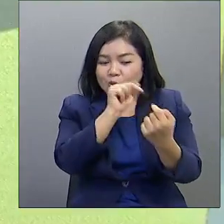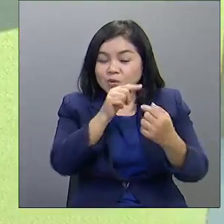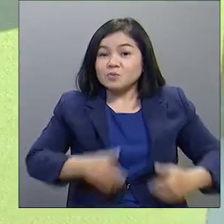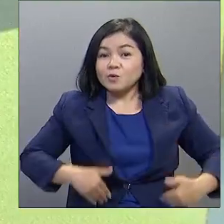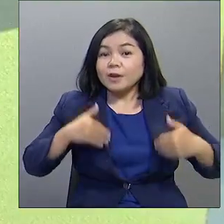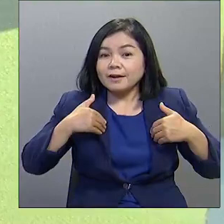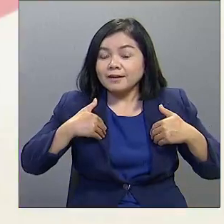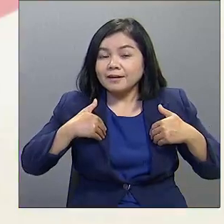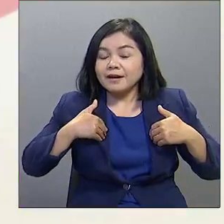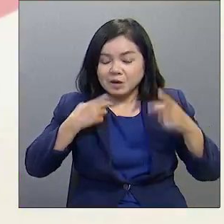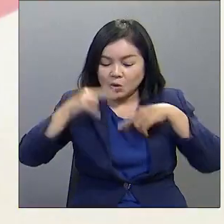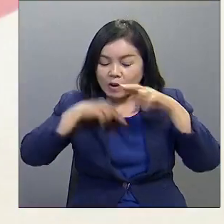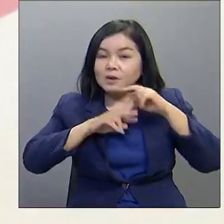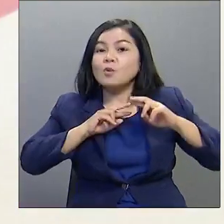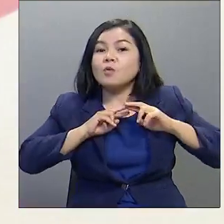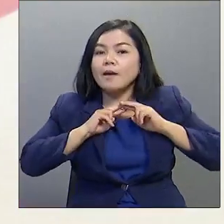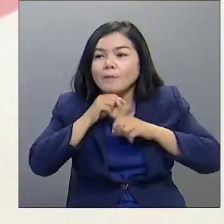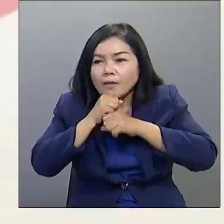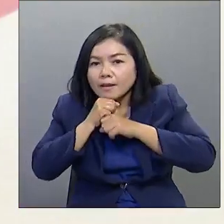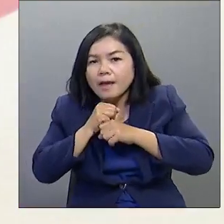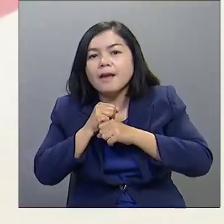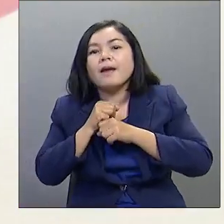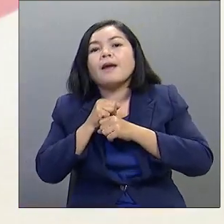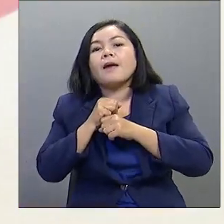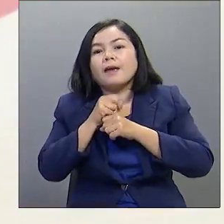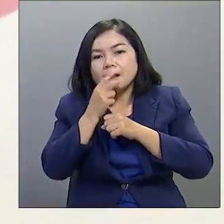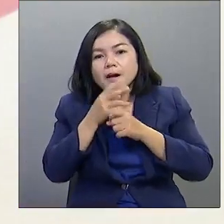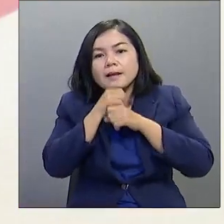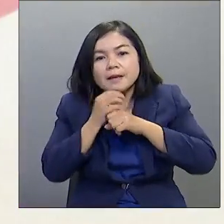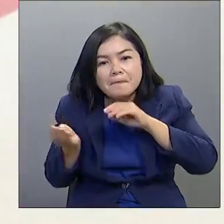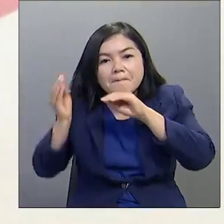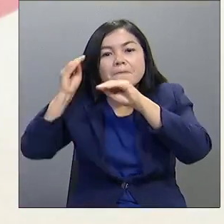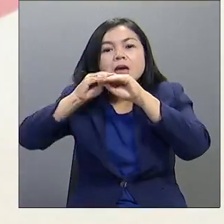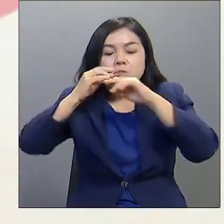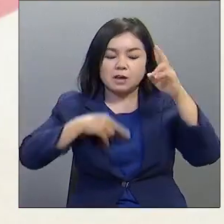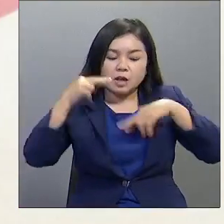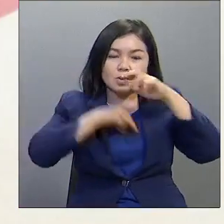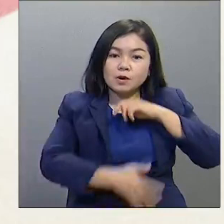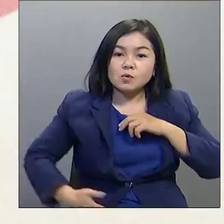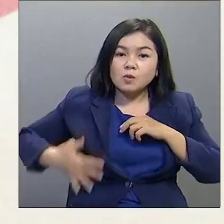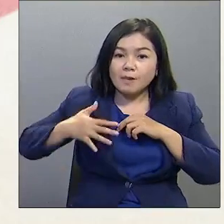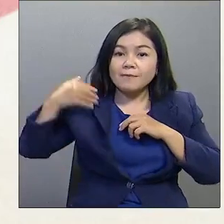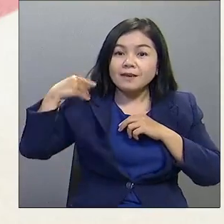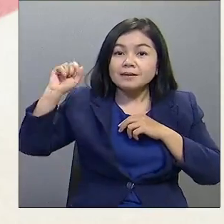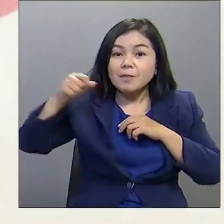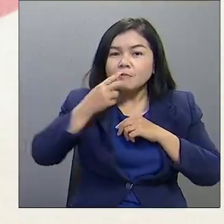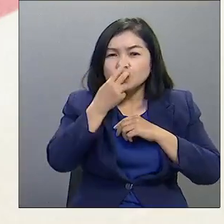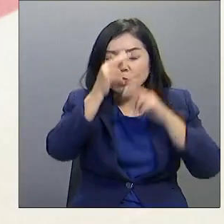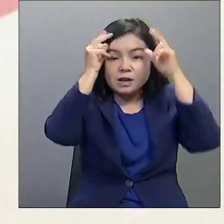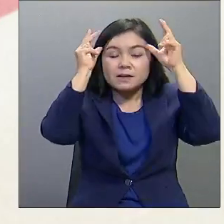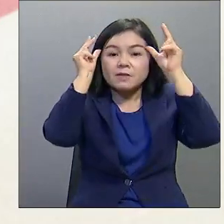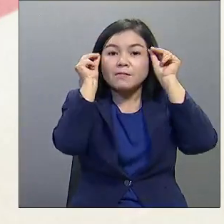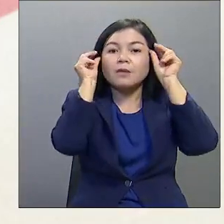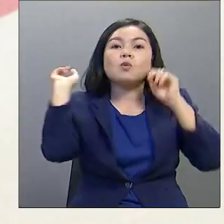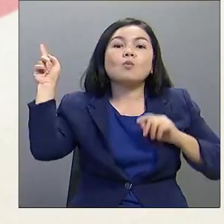งกับชีวิตที่จะต้องดูแลตัวเองนะครับพออายุเยอะขึ้นเราจะเห็นถึงความสำคัญในการดูแลสุขภาพเลยนะครับแต่วันนี้จะพามาดูพยาบาลท่านหนึ่งถ้าพูดถึ